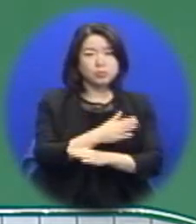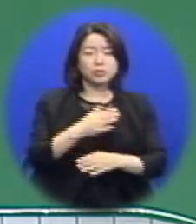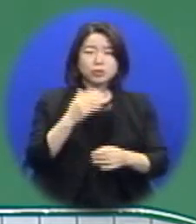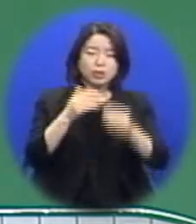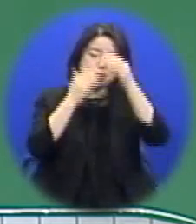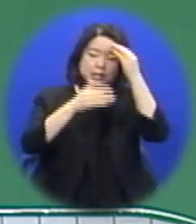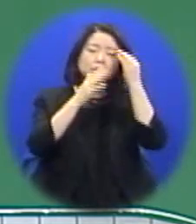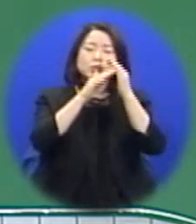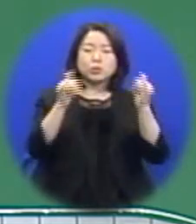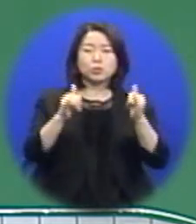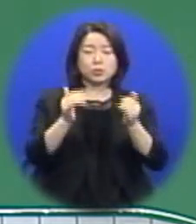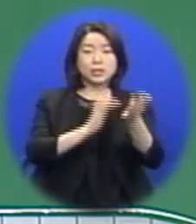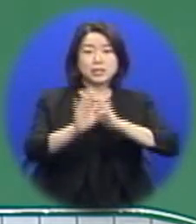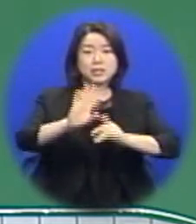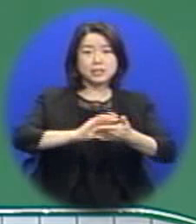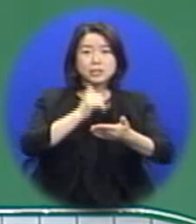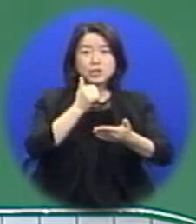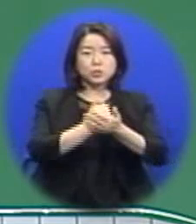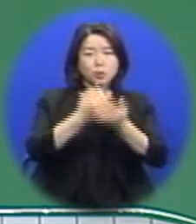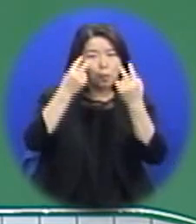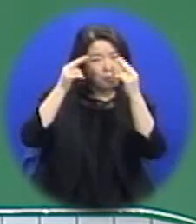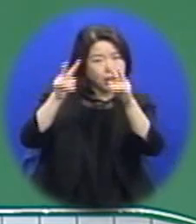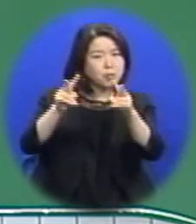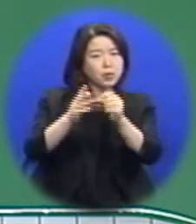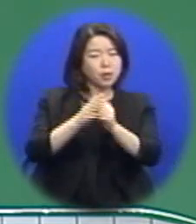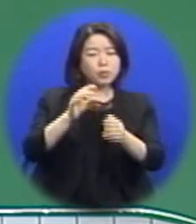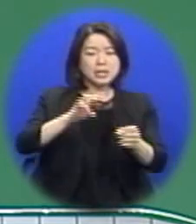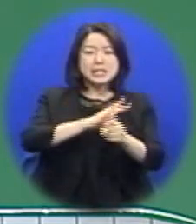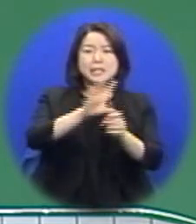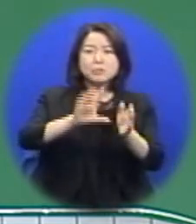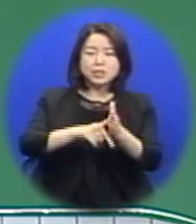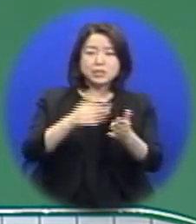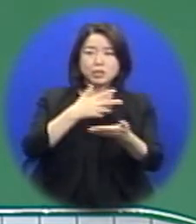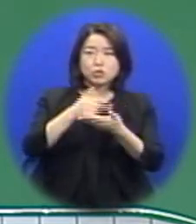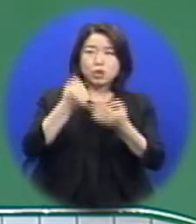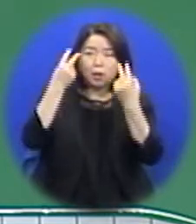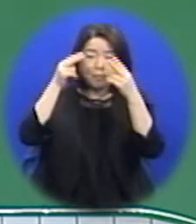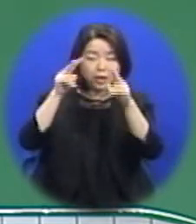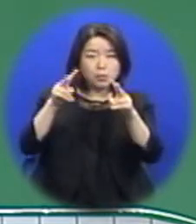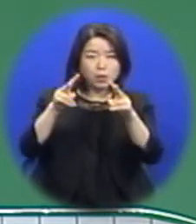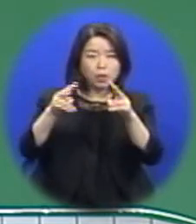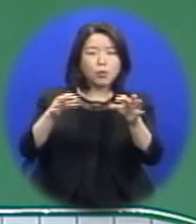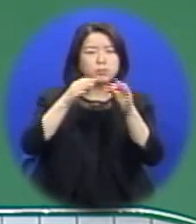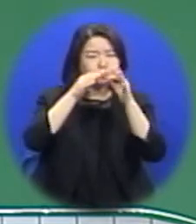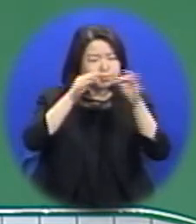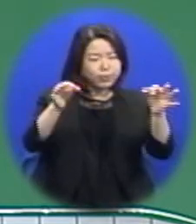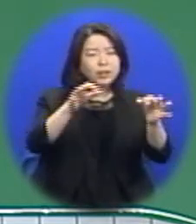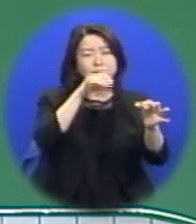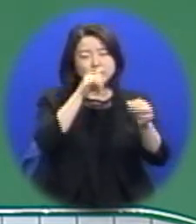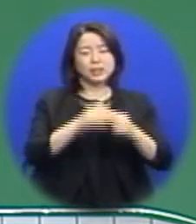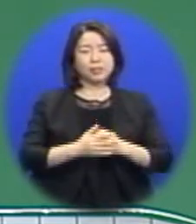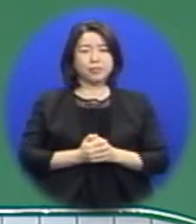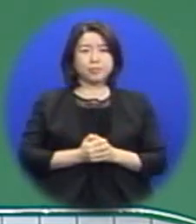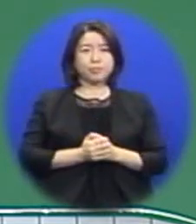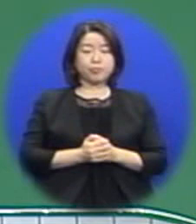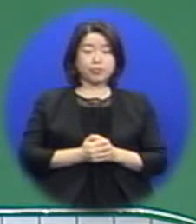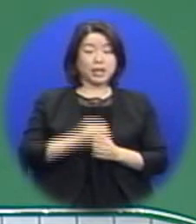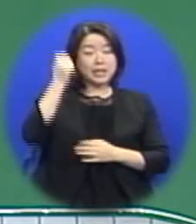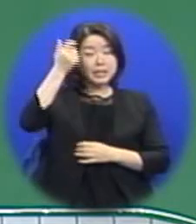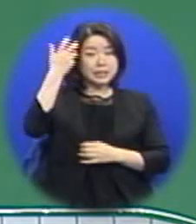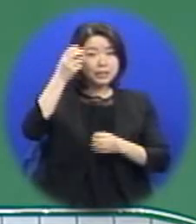예수 그리스도를 바라보시라고 24시간 주님을 바라보시라고 그렇게 외친 거예요. 영생의